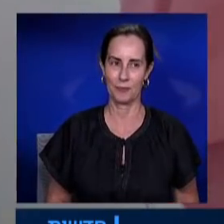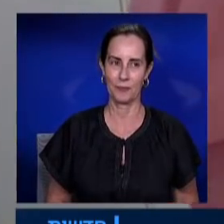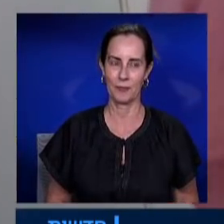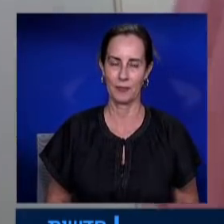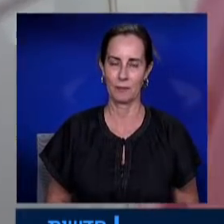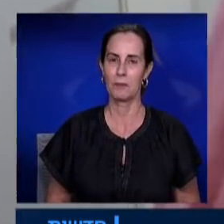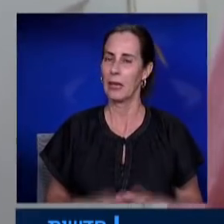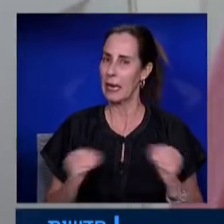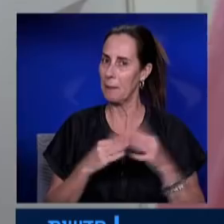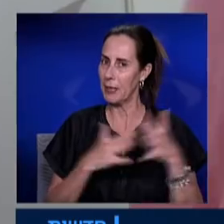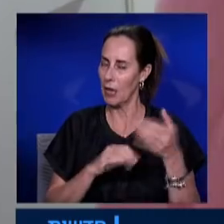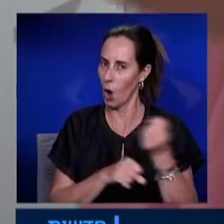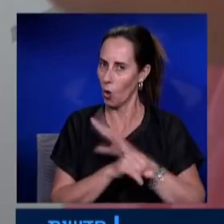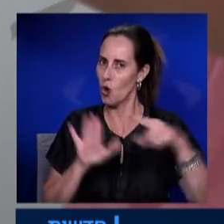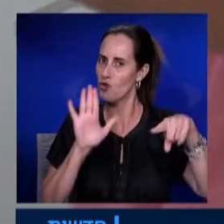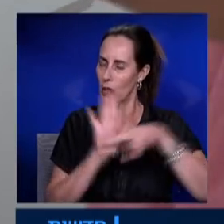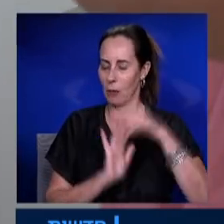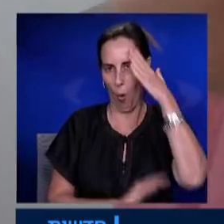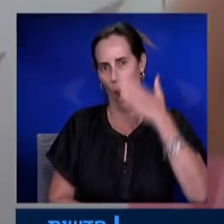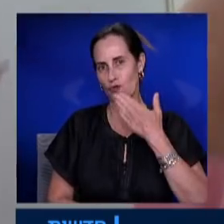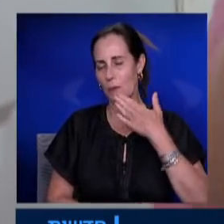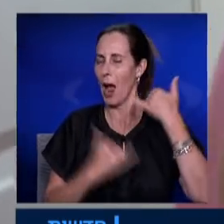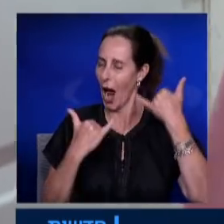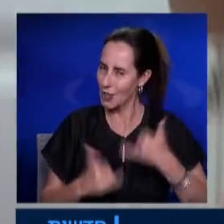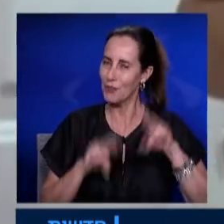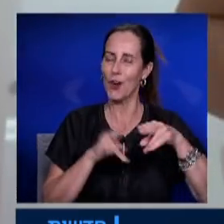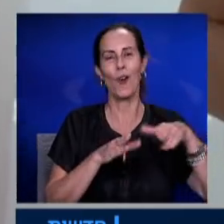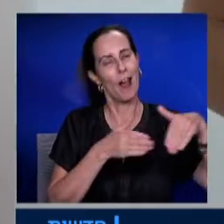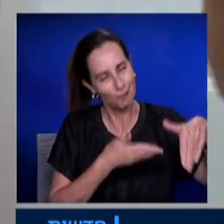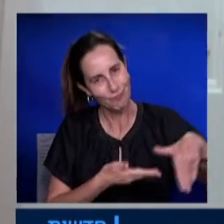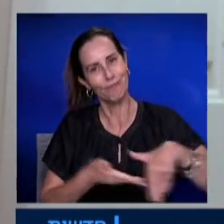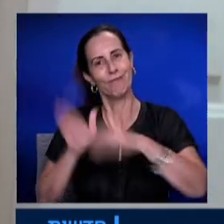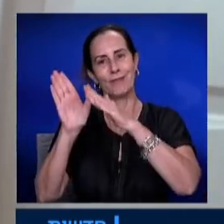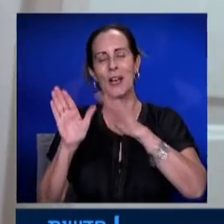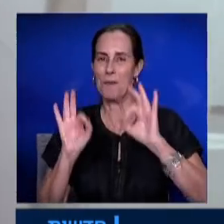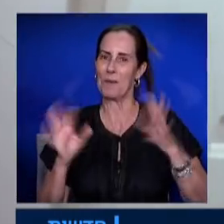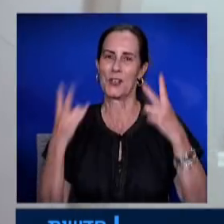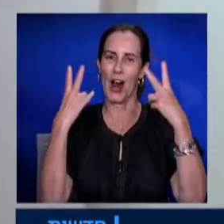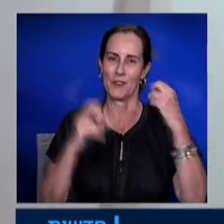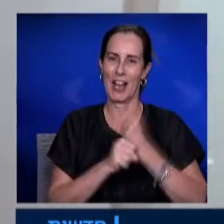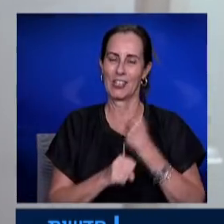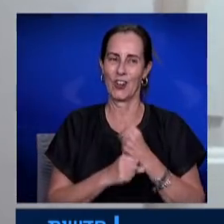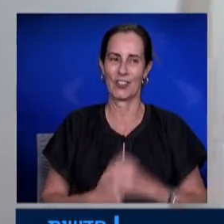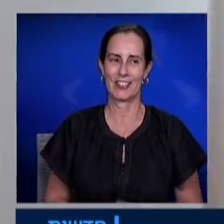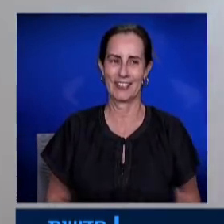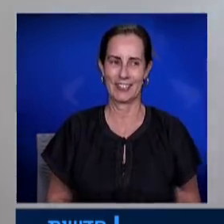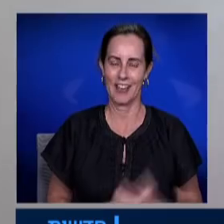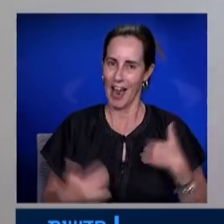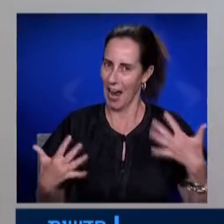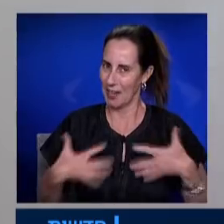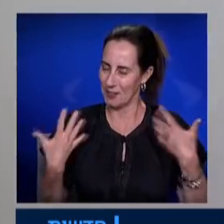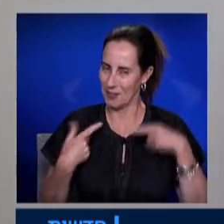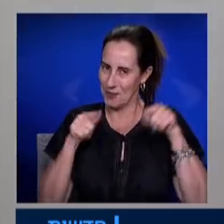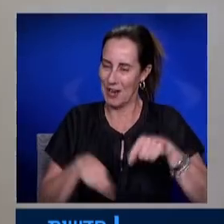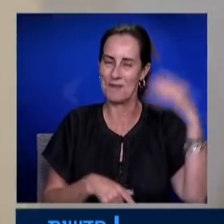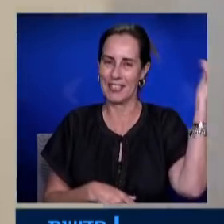עם בדיקת קורונה שלילית, תודה לאל, עכשיו היא יכולה לעסוק במה שחשוב לה באמת. אני מתרגשת לקראת